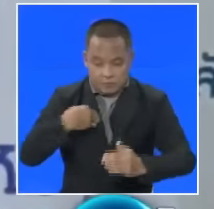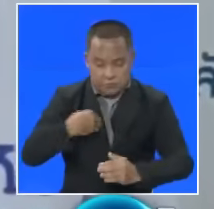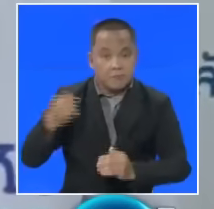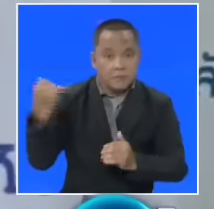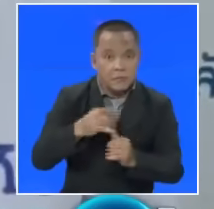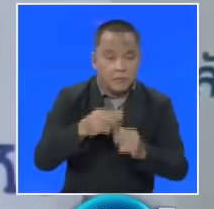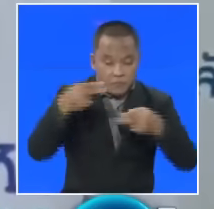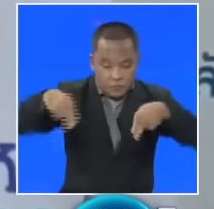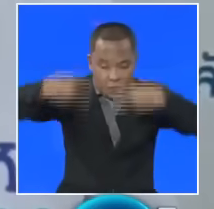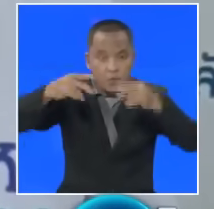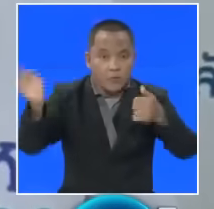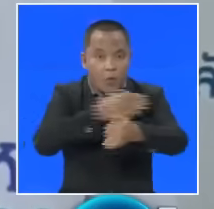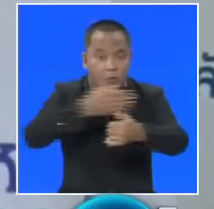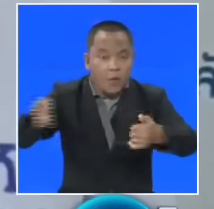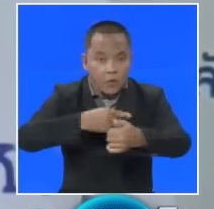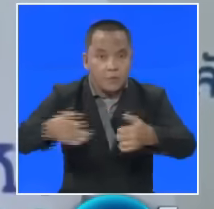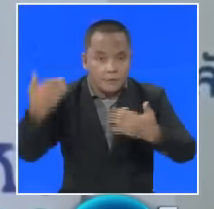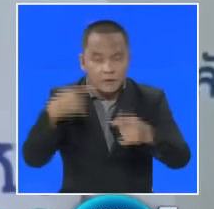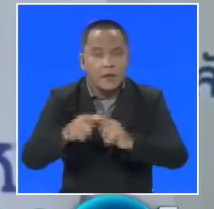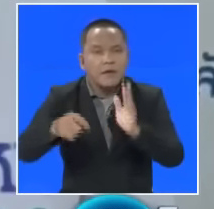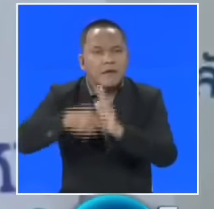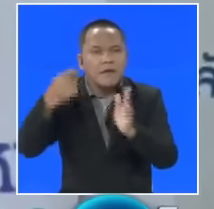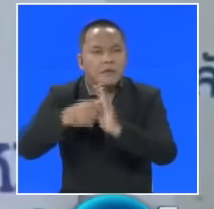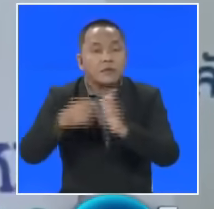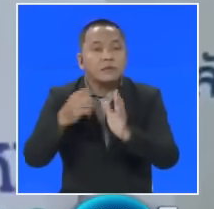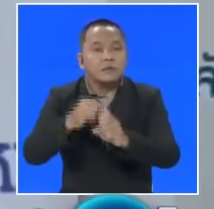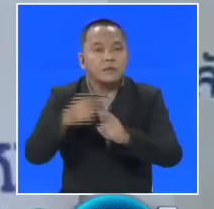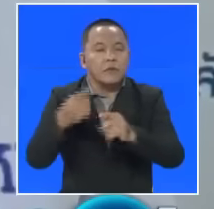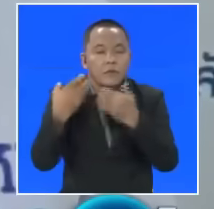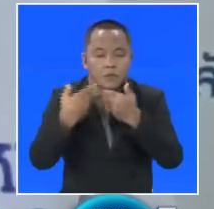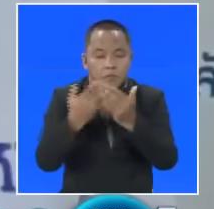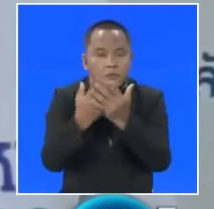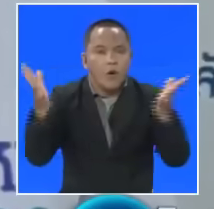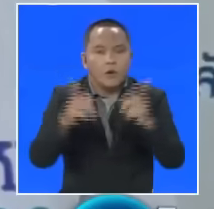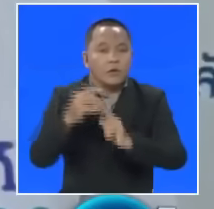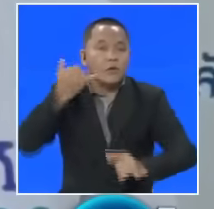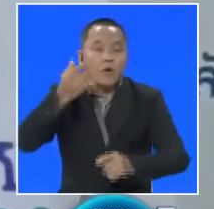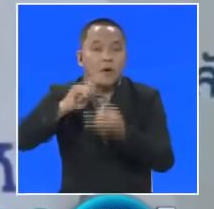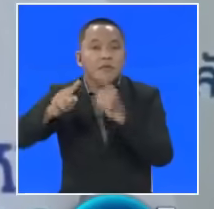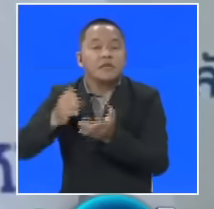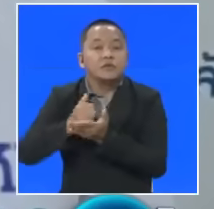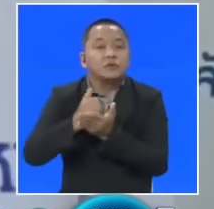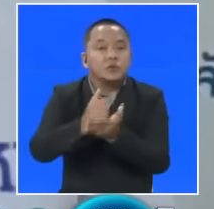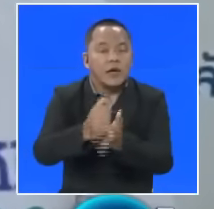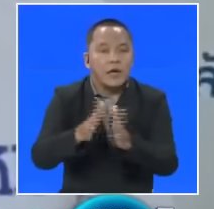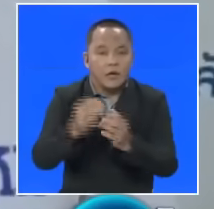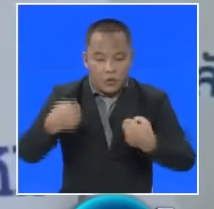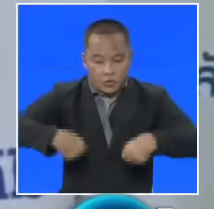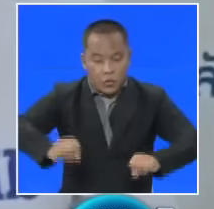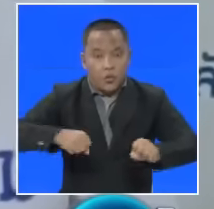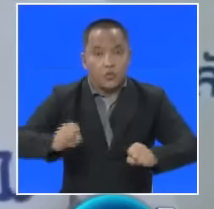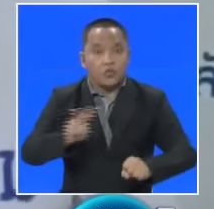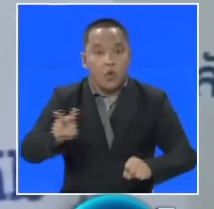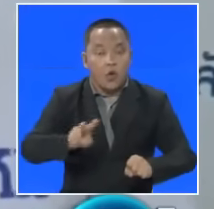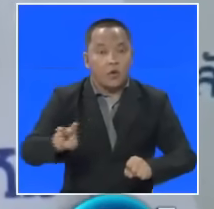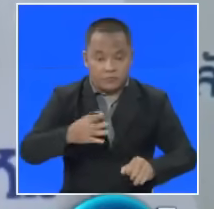นเปิดกล้องตอนทำร้ายให้พี่สาวเห็นสาเหตุที่ทางผู้ก่อเหตุปล่อยตัวตนเองมาเพราะว่าโทรให้เพื่อนมาช่วยแล้วก็เอารถจักรยานยนต์